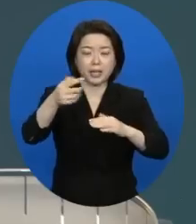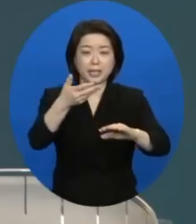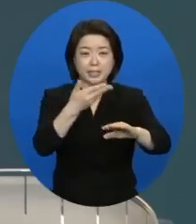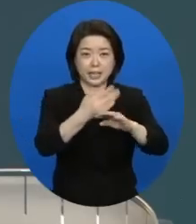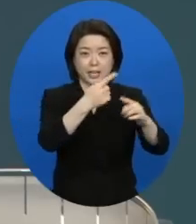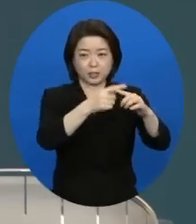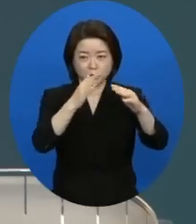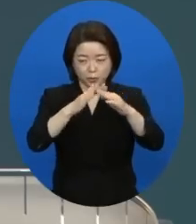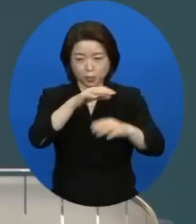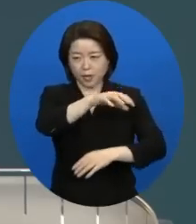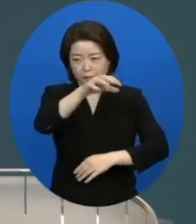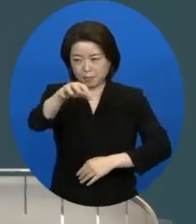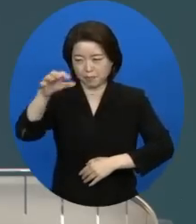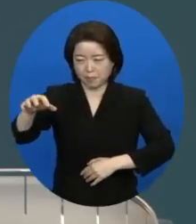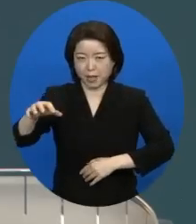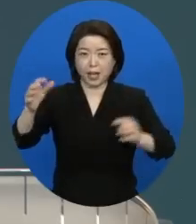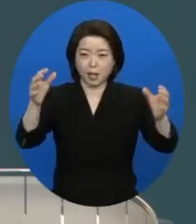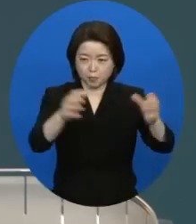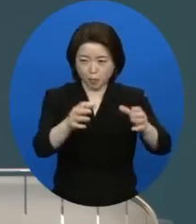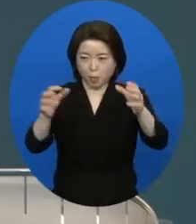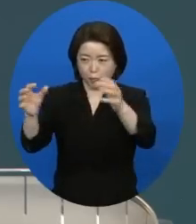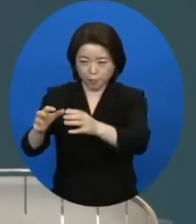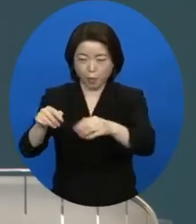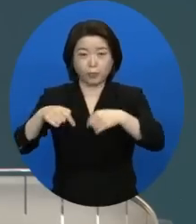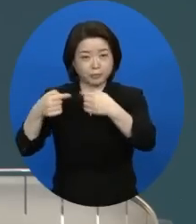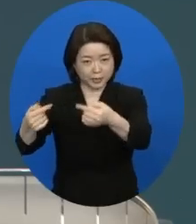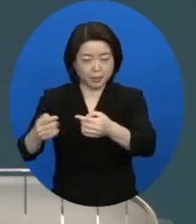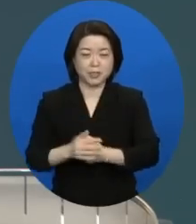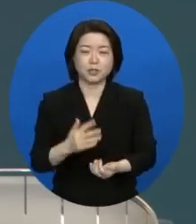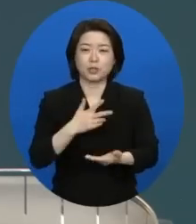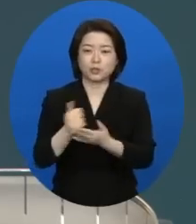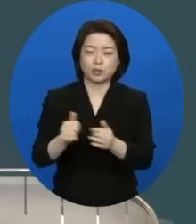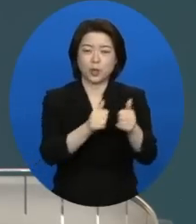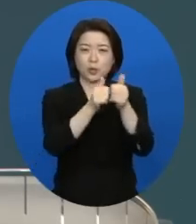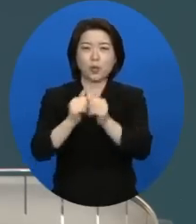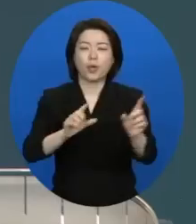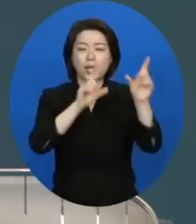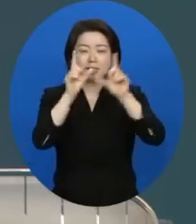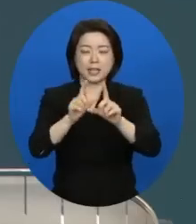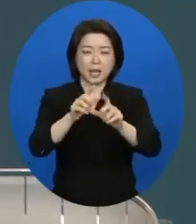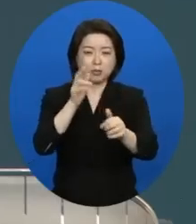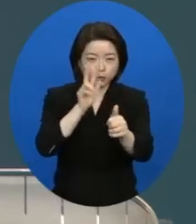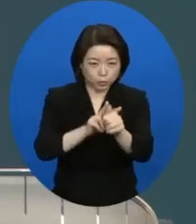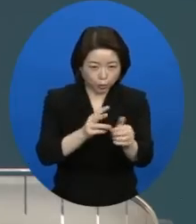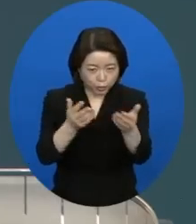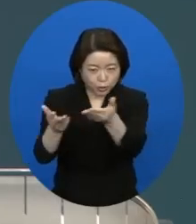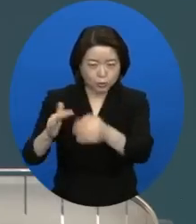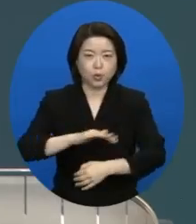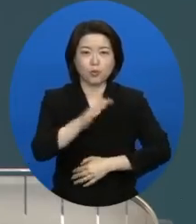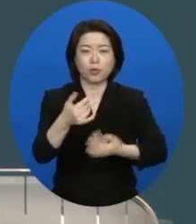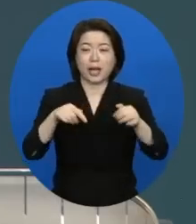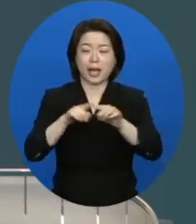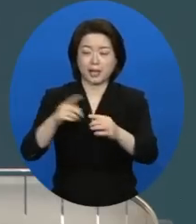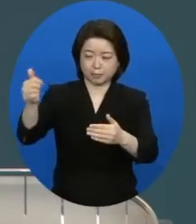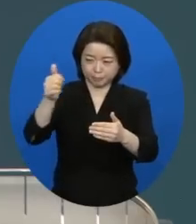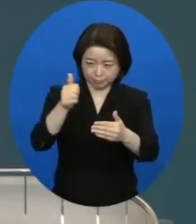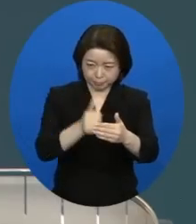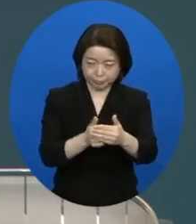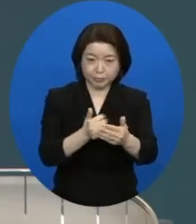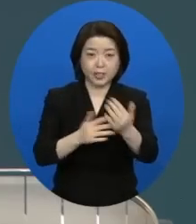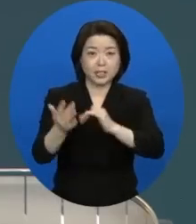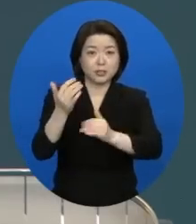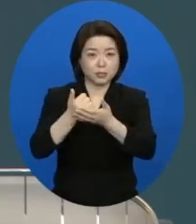또 성도들의 모임에 가서 주님과 동행하는 삶을 도전하고 우리와 함께 예수님이 계신 것을